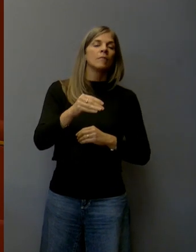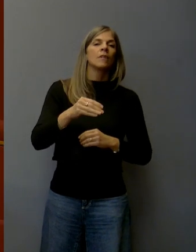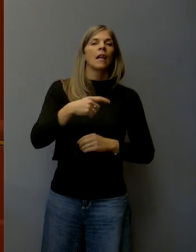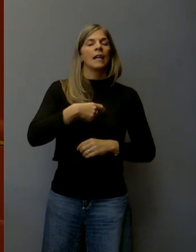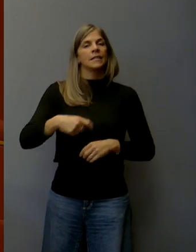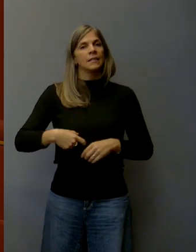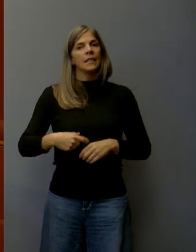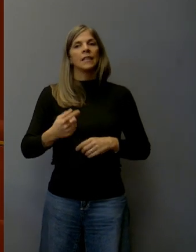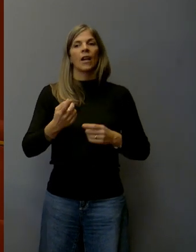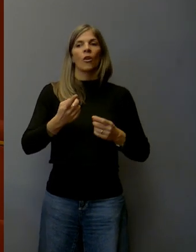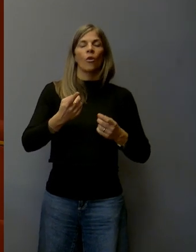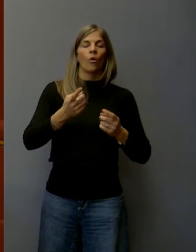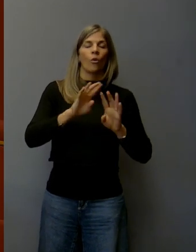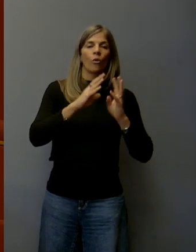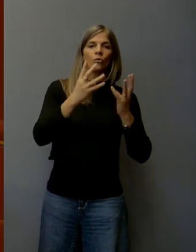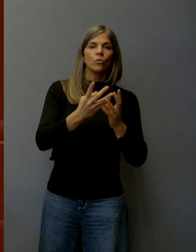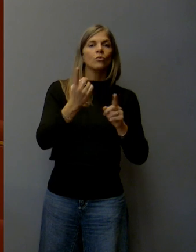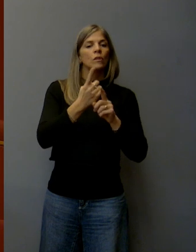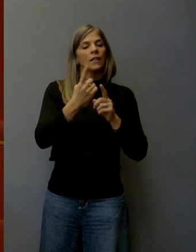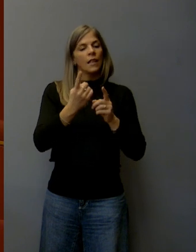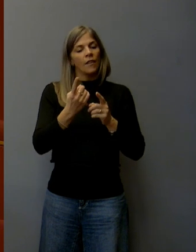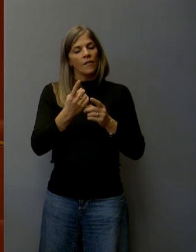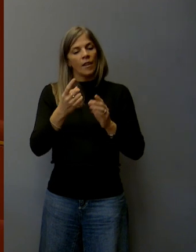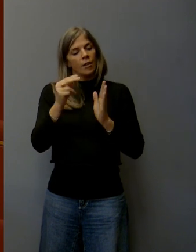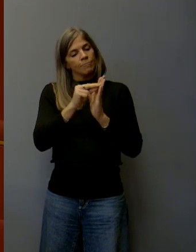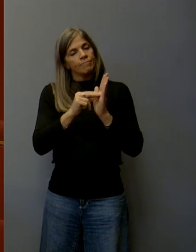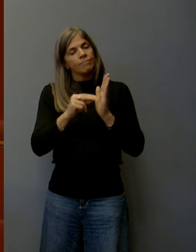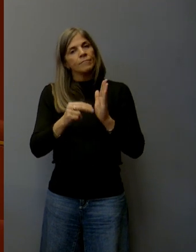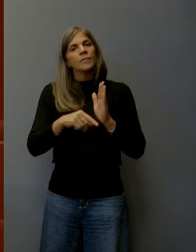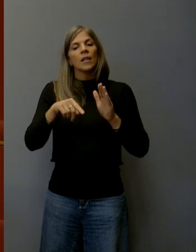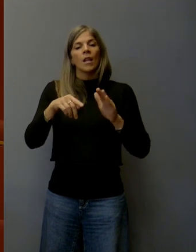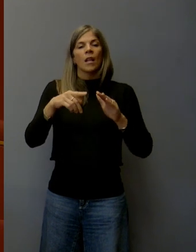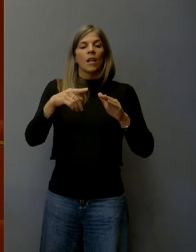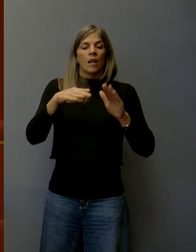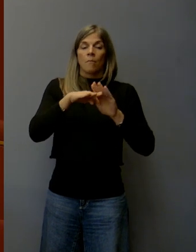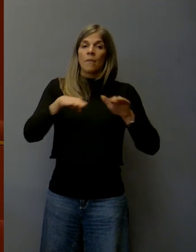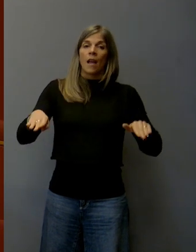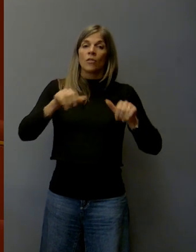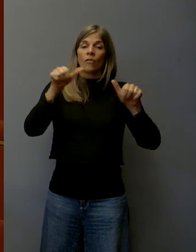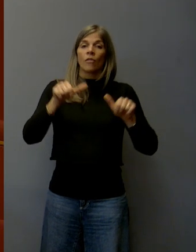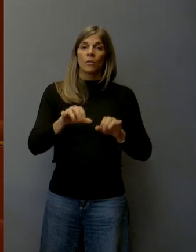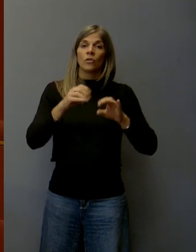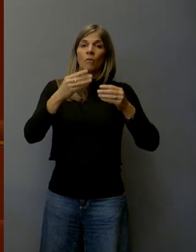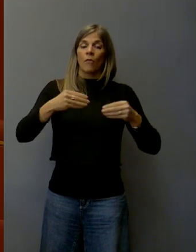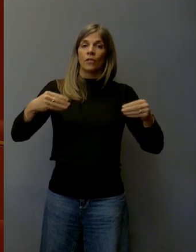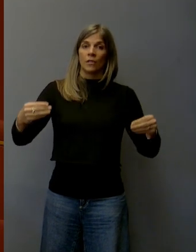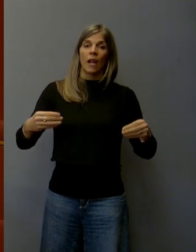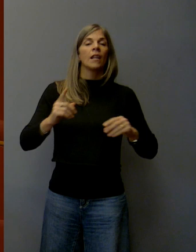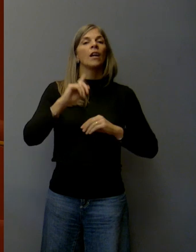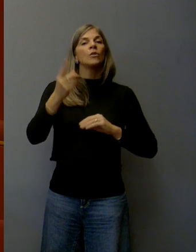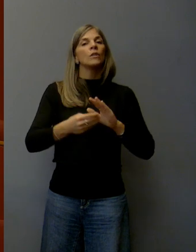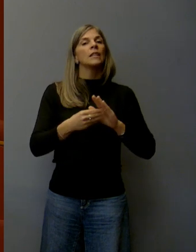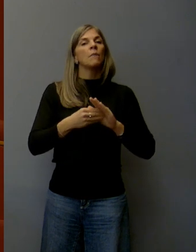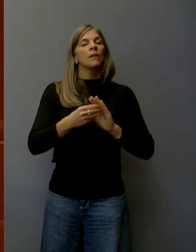di formazione del personale pendente del comune di Genova e delle società partecipate affinché l'azione dei dipendenti comunali